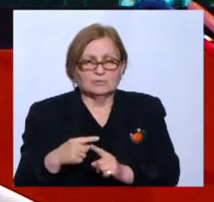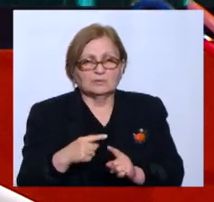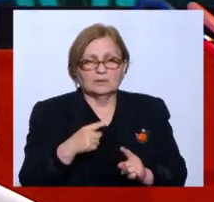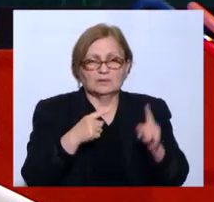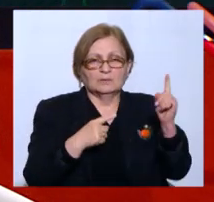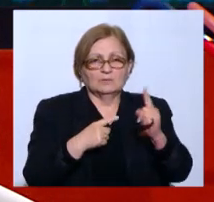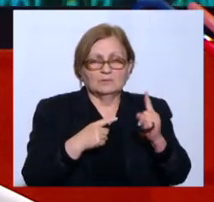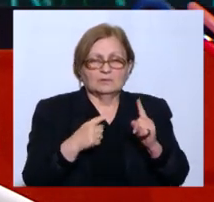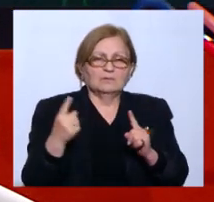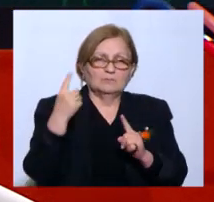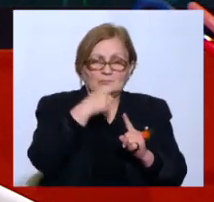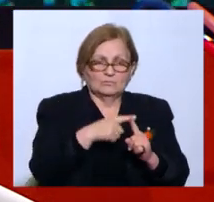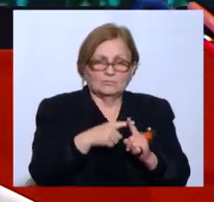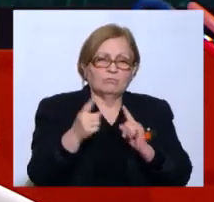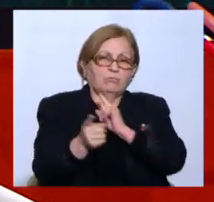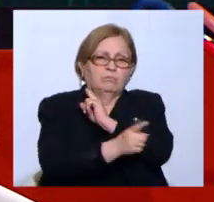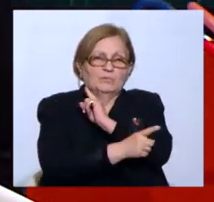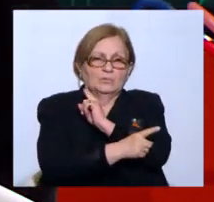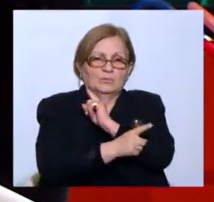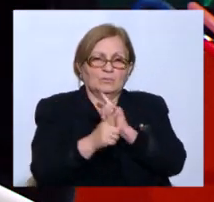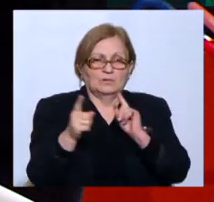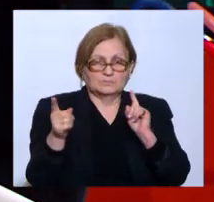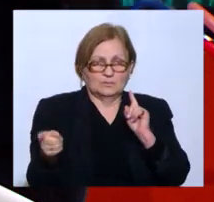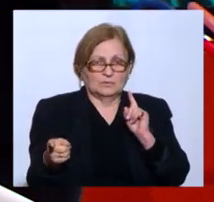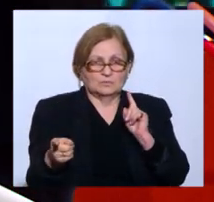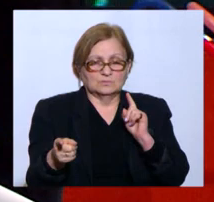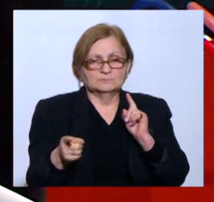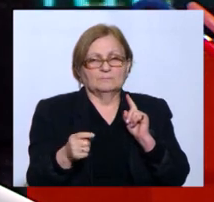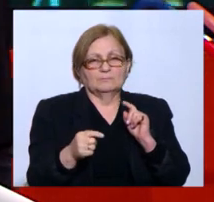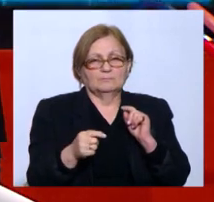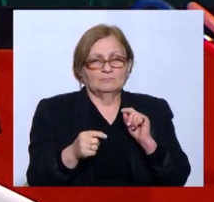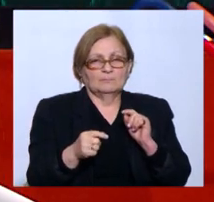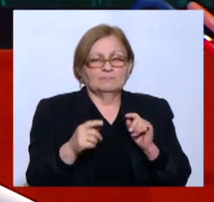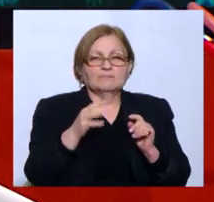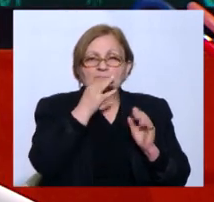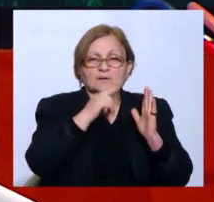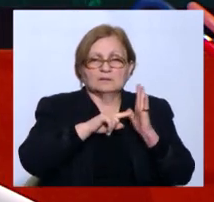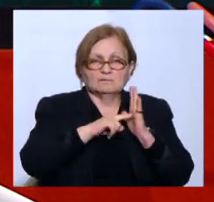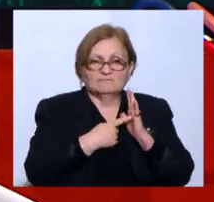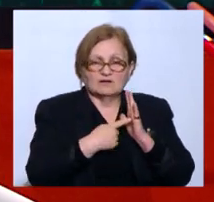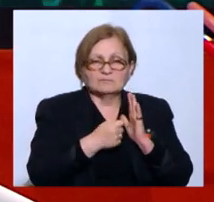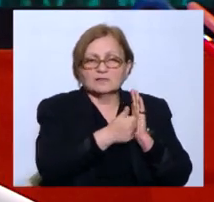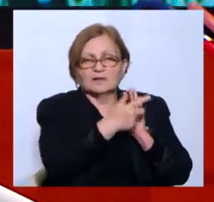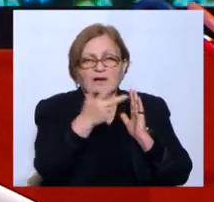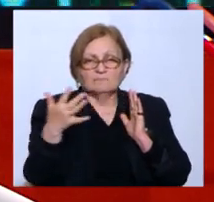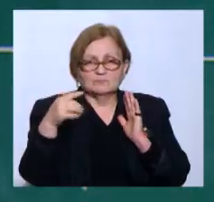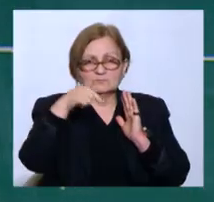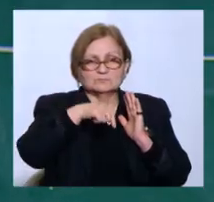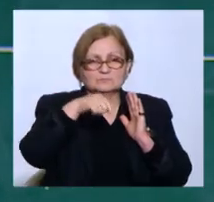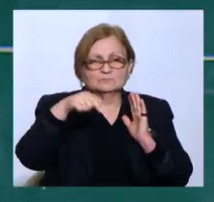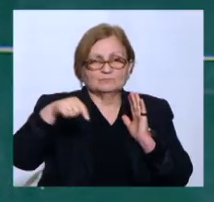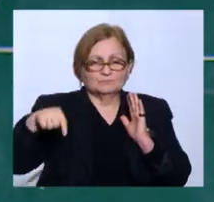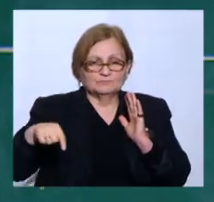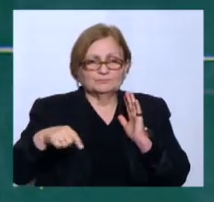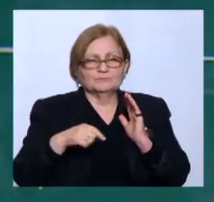პირველ წევრს ვუმატებთ ბოლო წევრს, ანუ პირველს მიუმატეთ ბოლო, ვამრავლებთ რაოდენობაზე, რამდენი